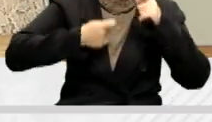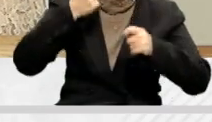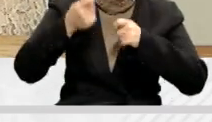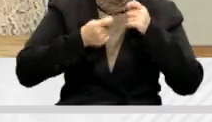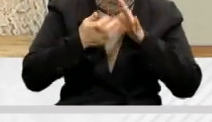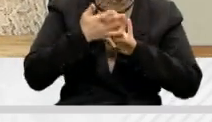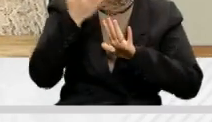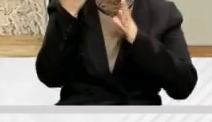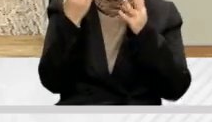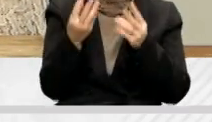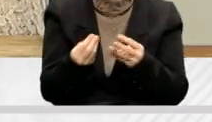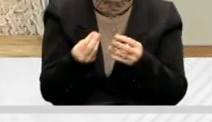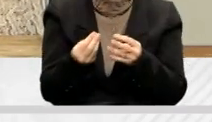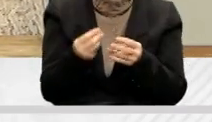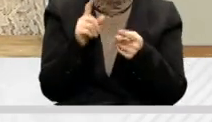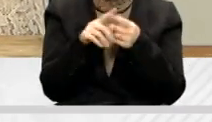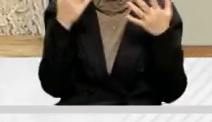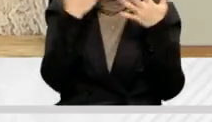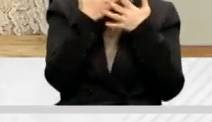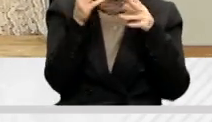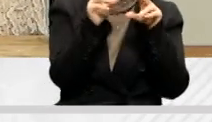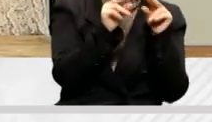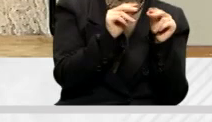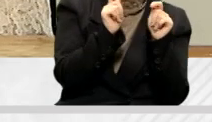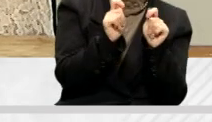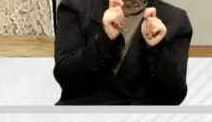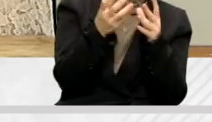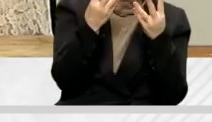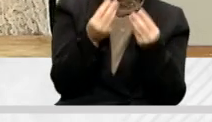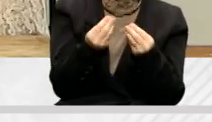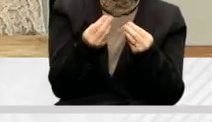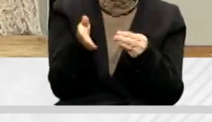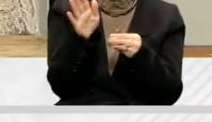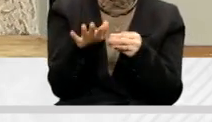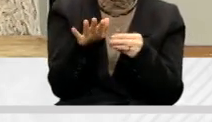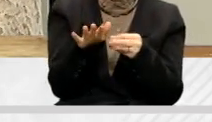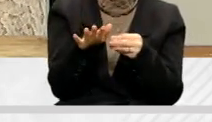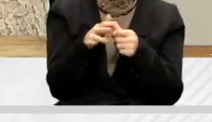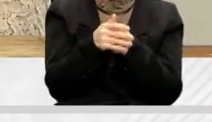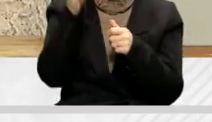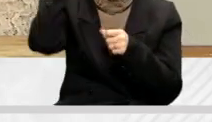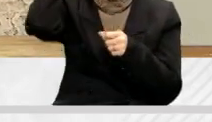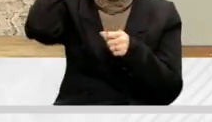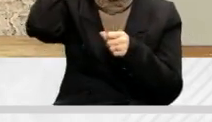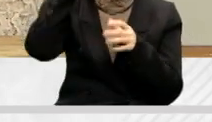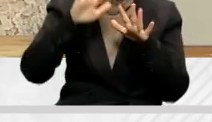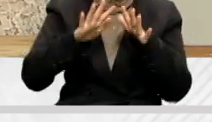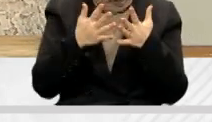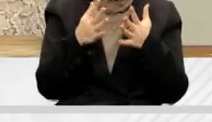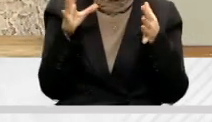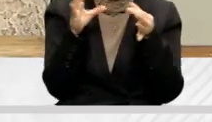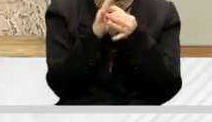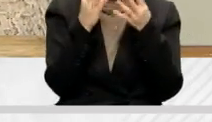hareketlenmek istiyoruz. Zaten uyku problemimiz de var. Bir diğer kısım da bir virgül panik atakla da ilgili bir durum var burada. Uykuya